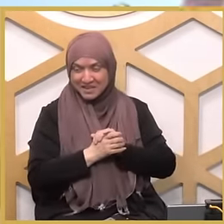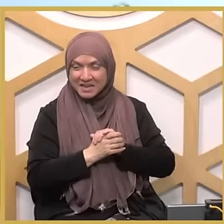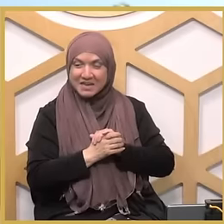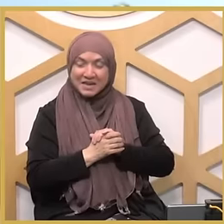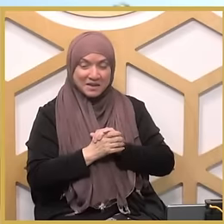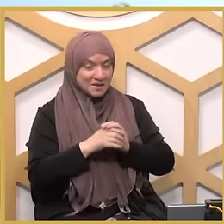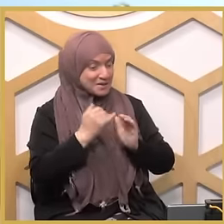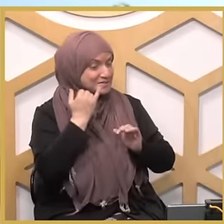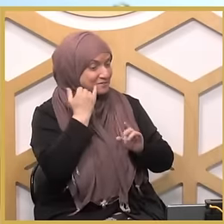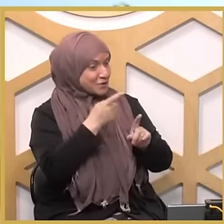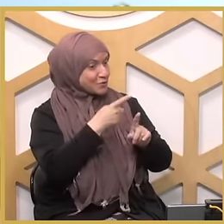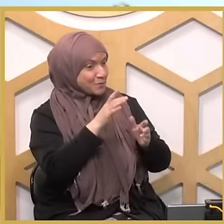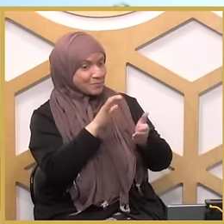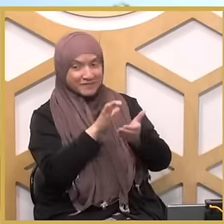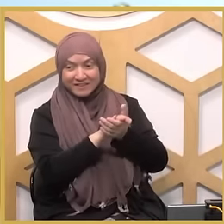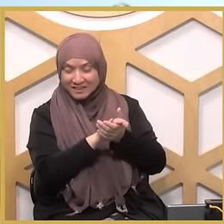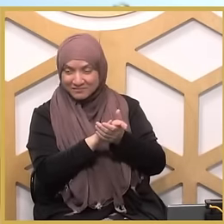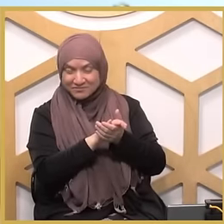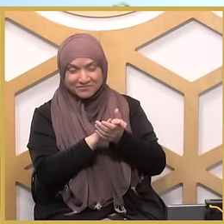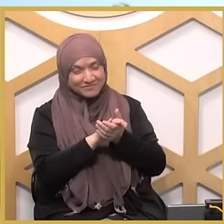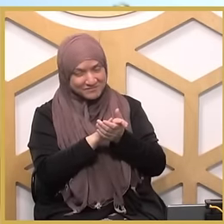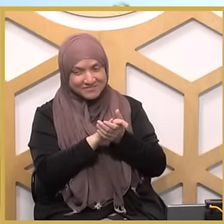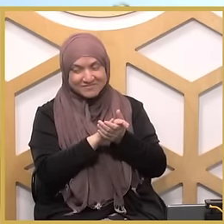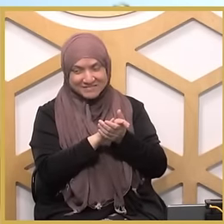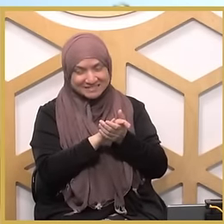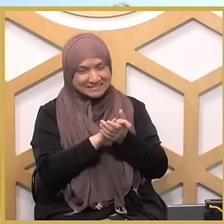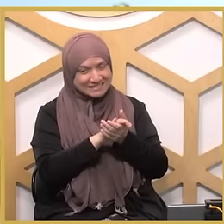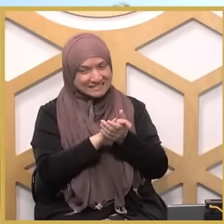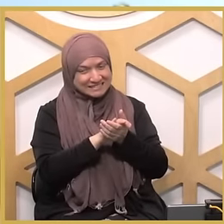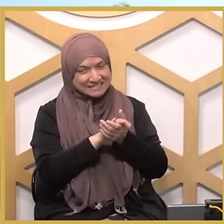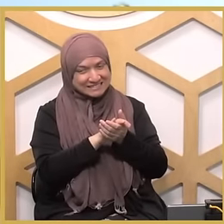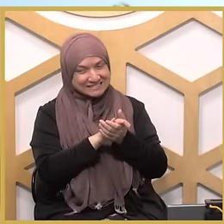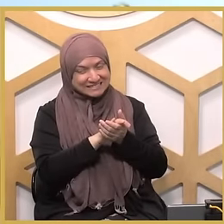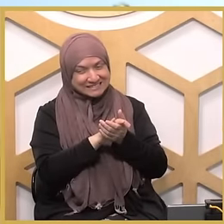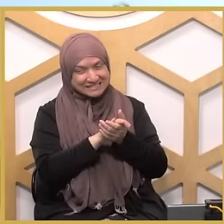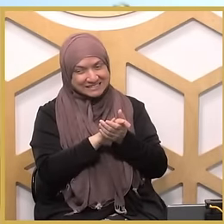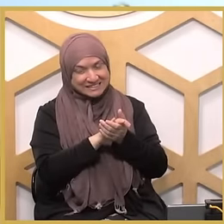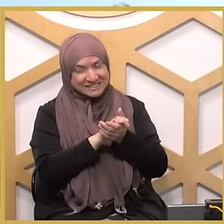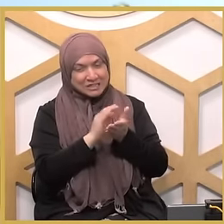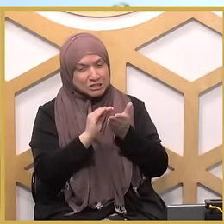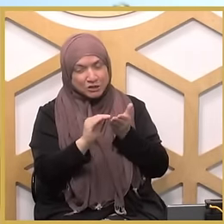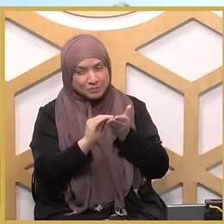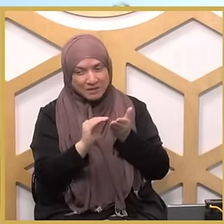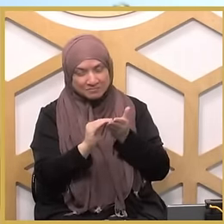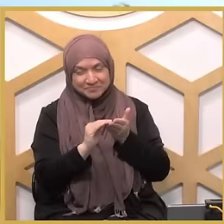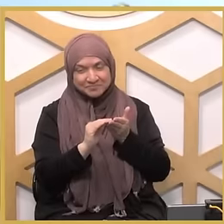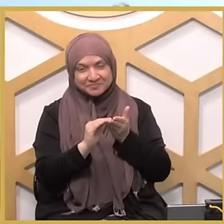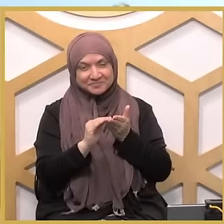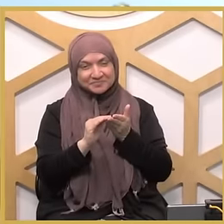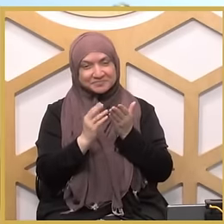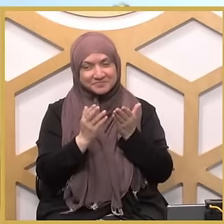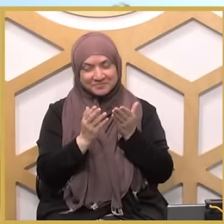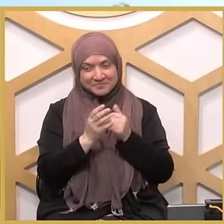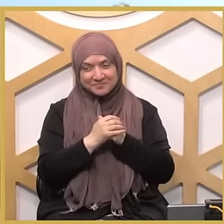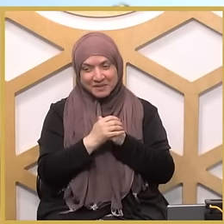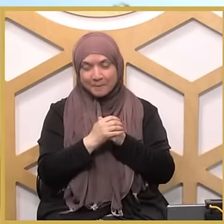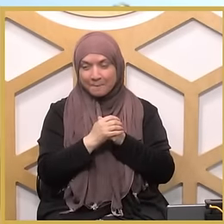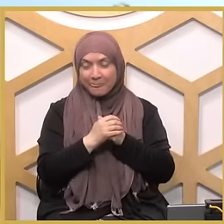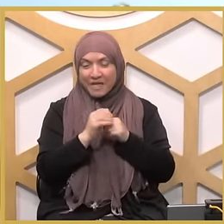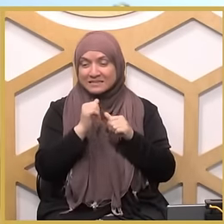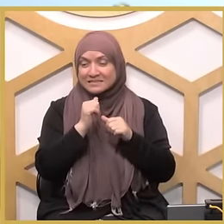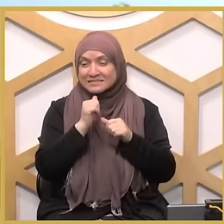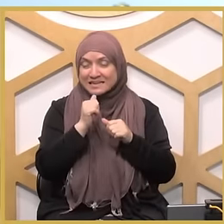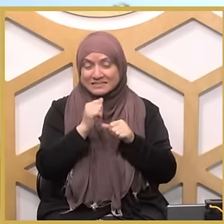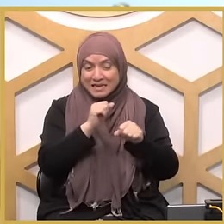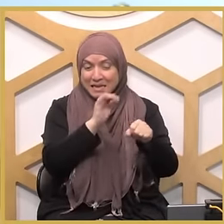sorry, an adulterer does not commit adultery while he's committing adultery and he's a believer. ولا يسرق حين يسرق, and he doesn't steal while